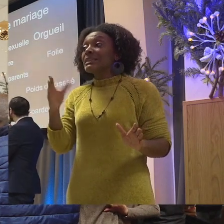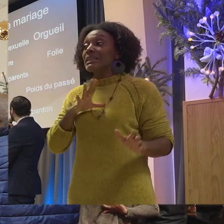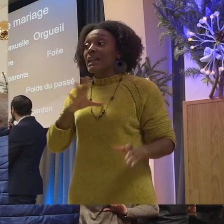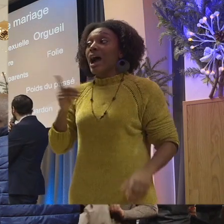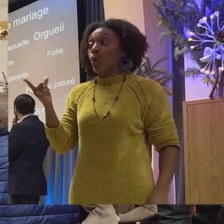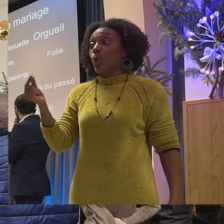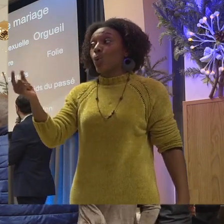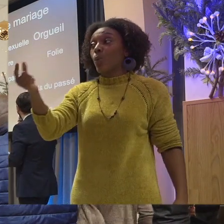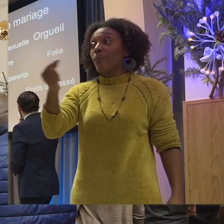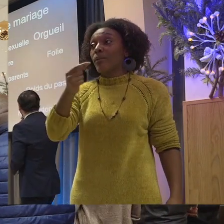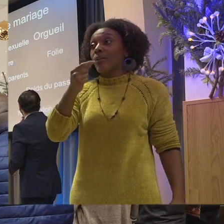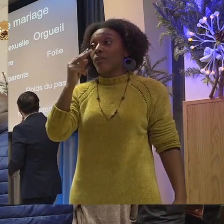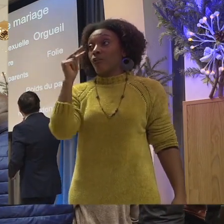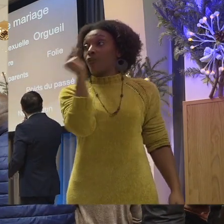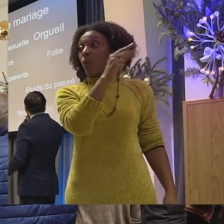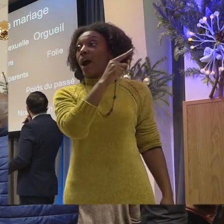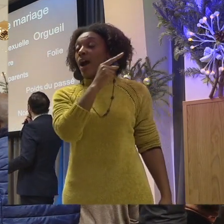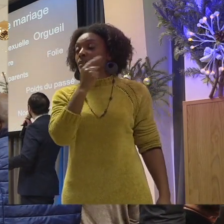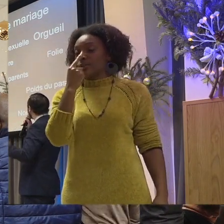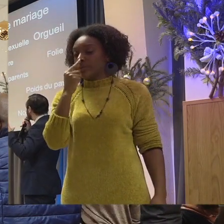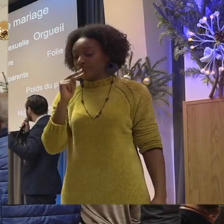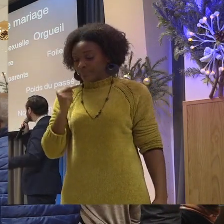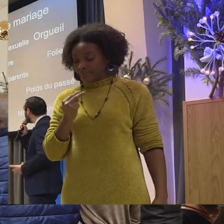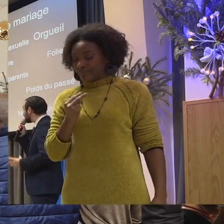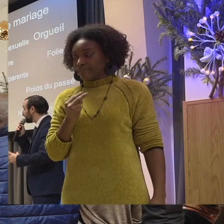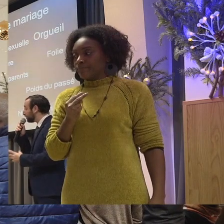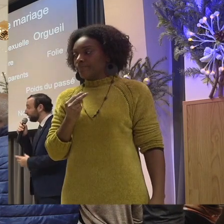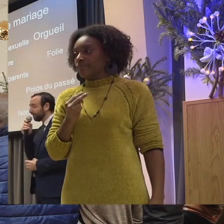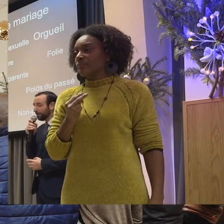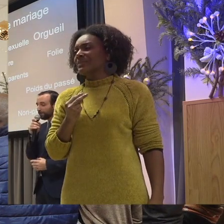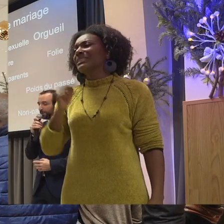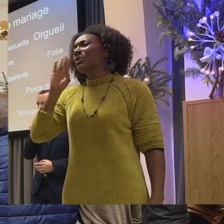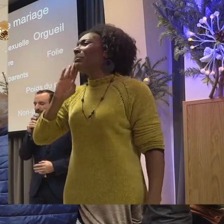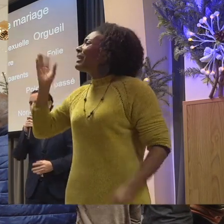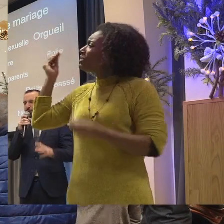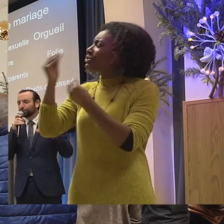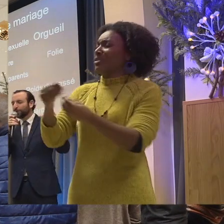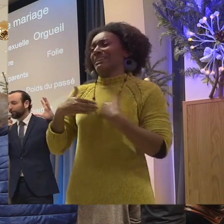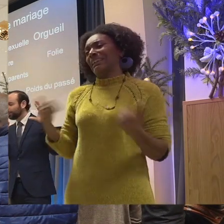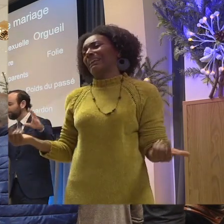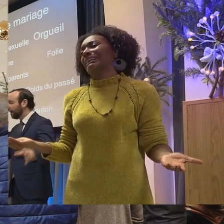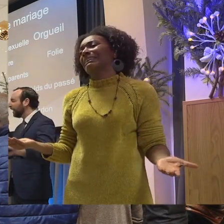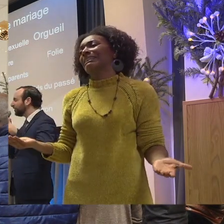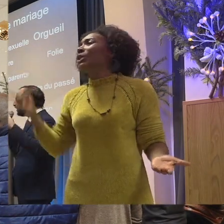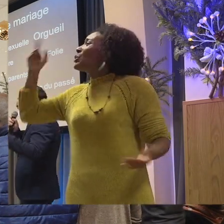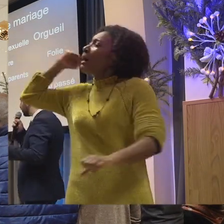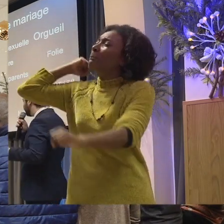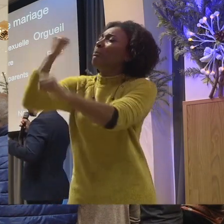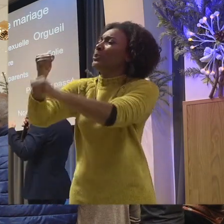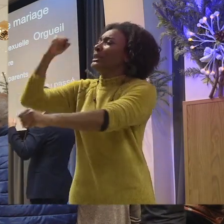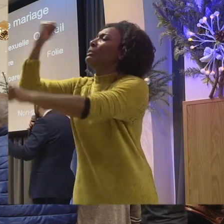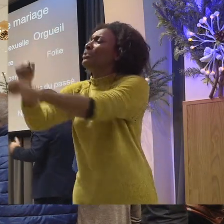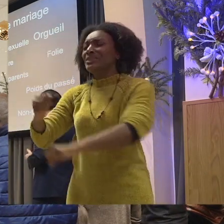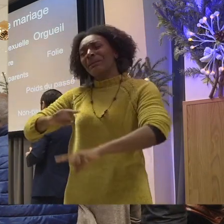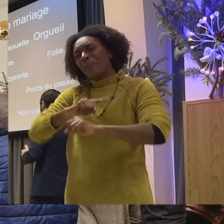ces choses-là, dans une ou plusieurs de ces choses-là, Seigneur, que tu puisses les guérir, Jésus. Dis-leur que tu ne les condamnes pas. Dis-leur que tu ne